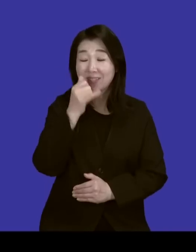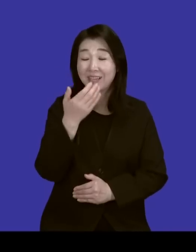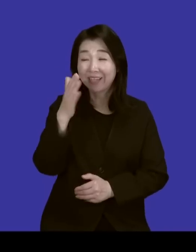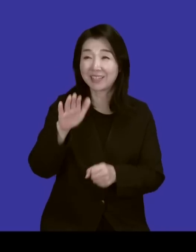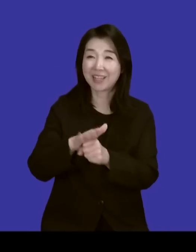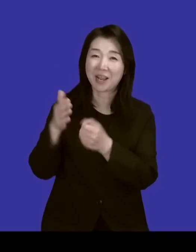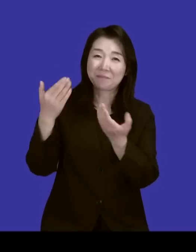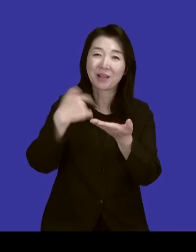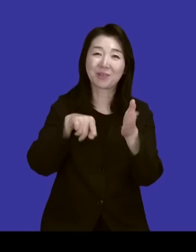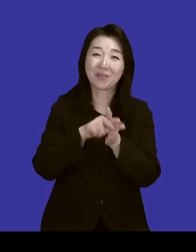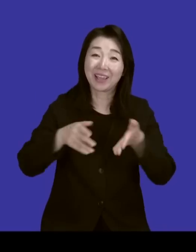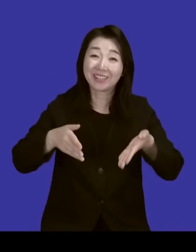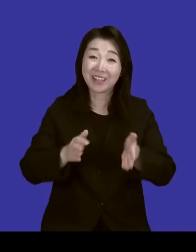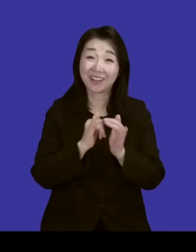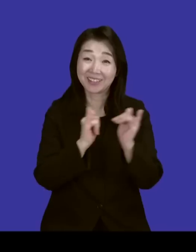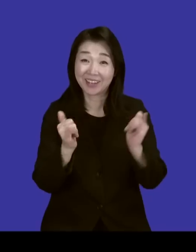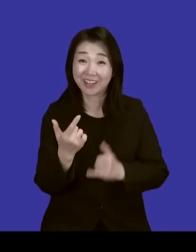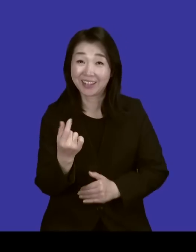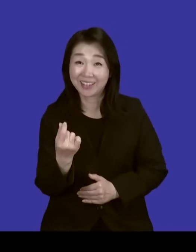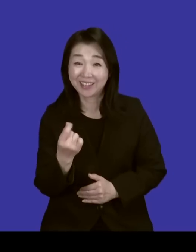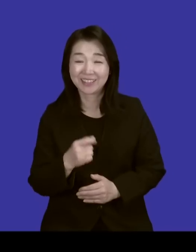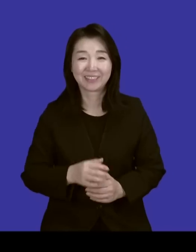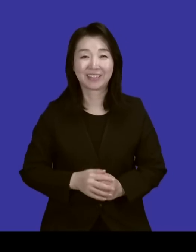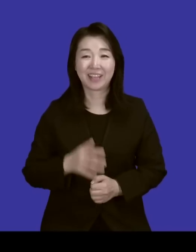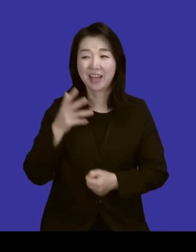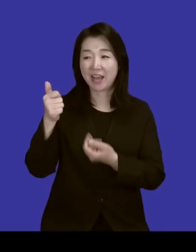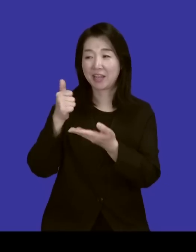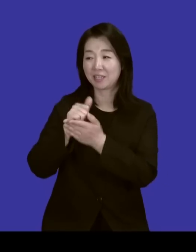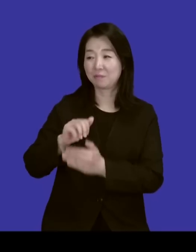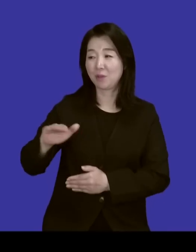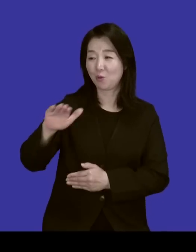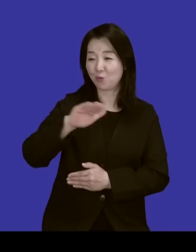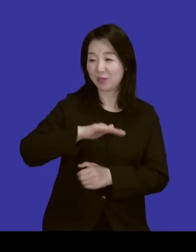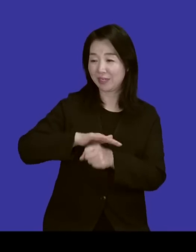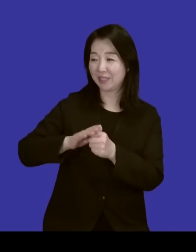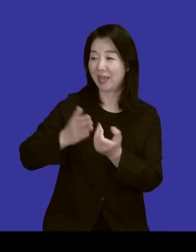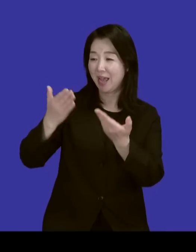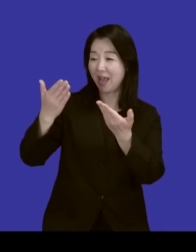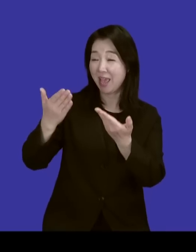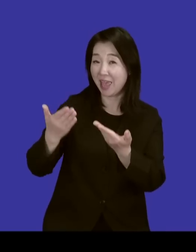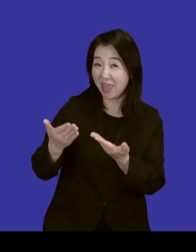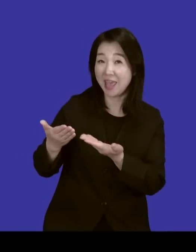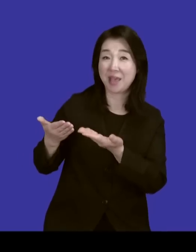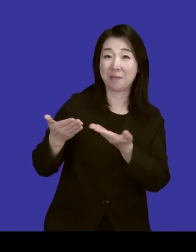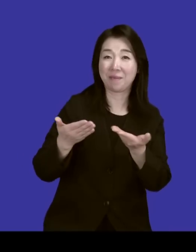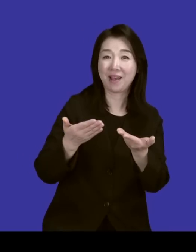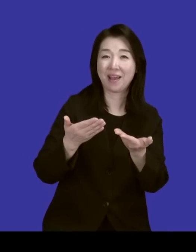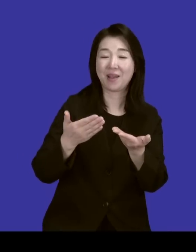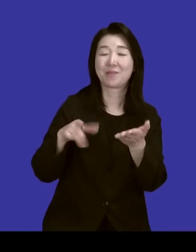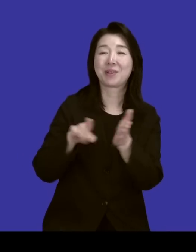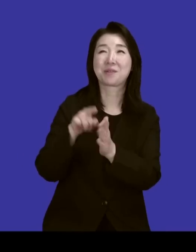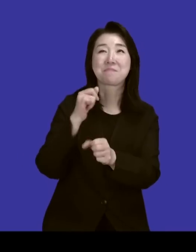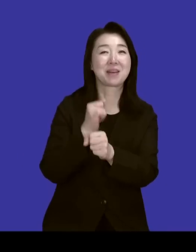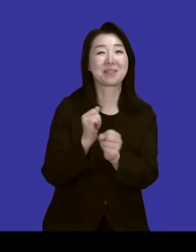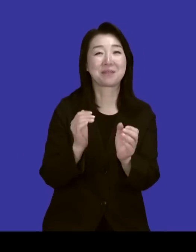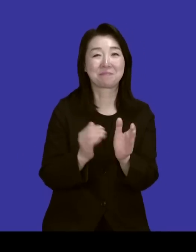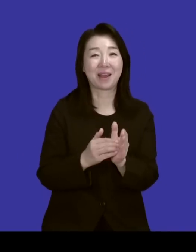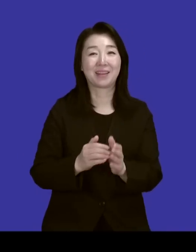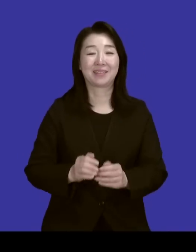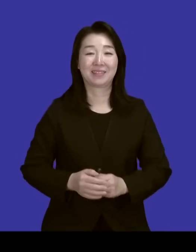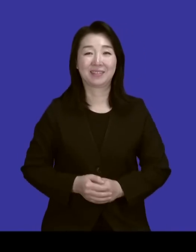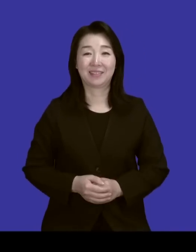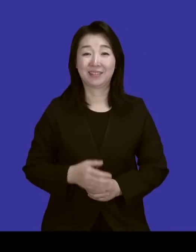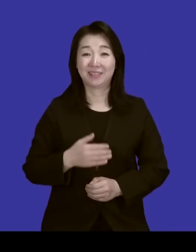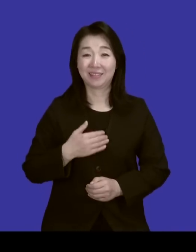태어난 사람이잖아요. 네네. 하나님이 우리를 사랑하도록 예. 사랑받도록 지으셨고 예. 또 제가 늘